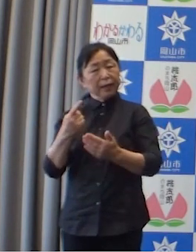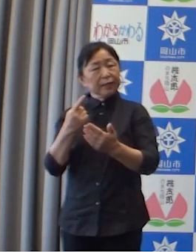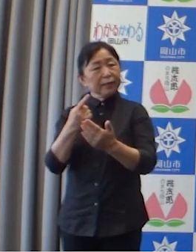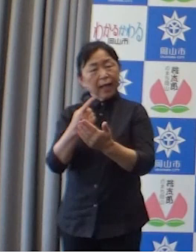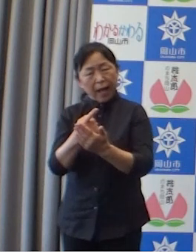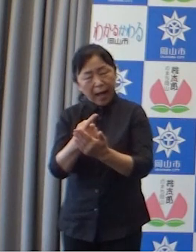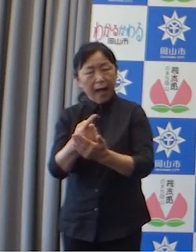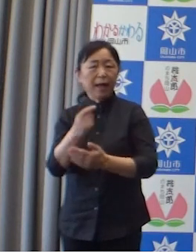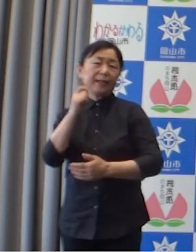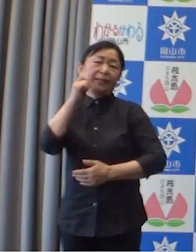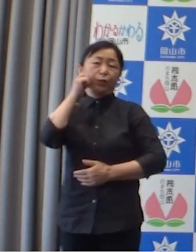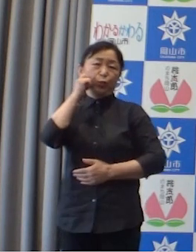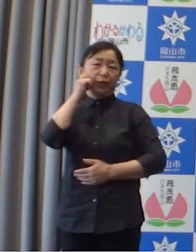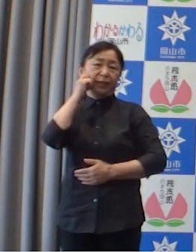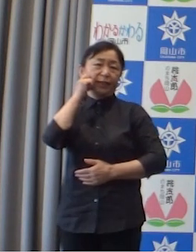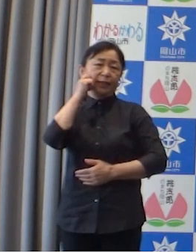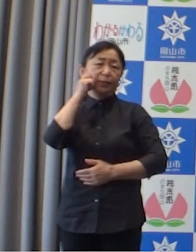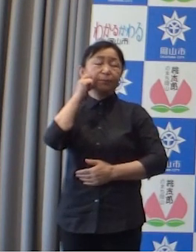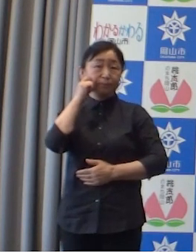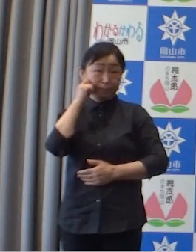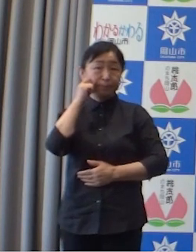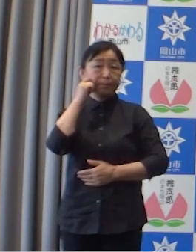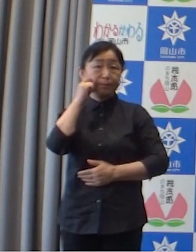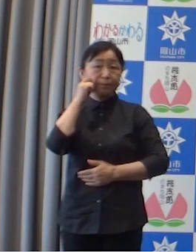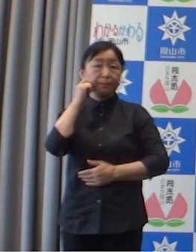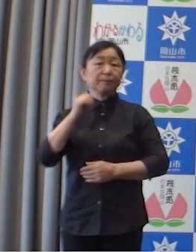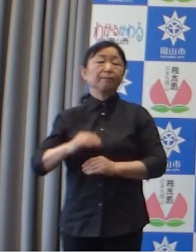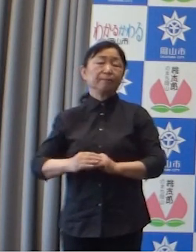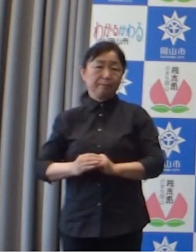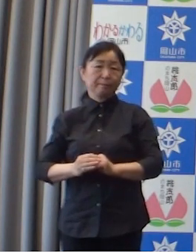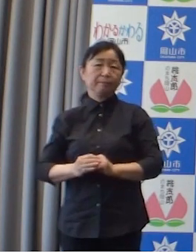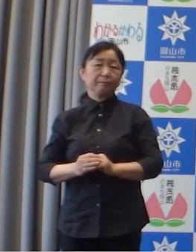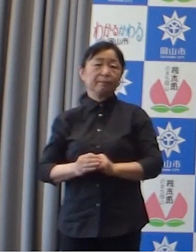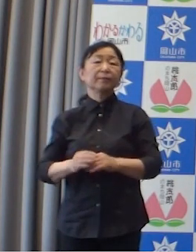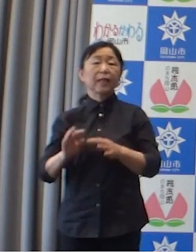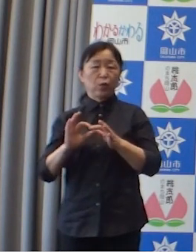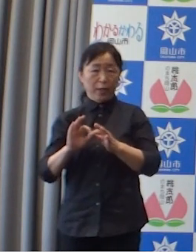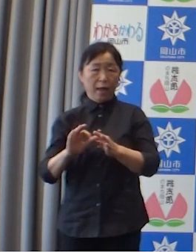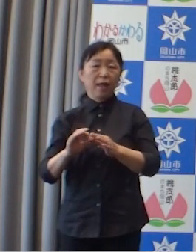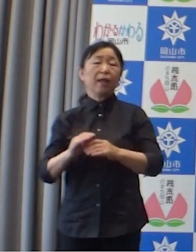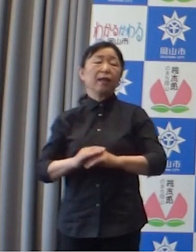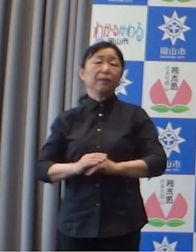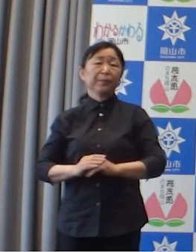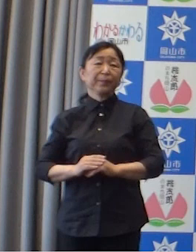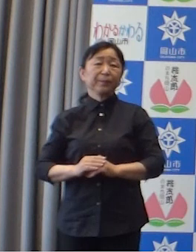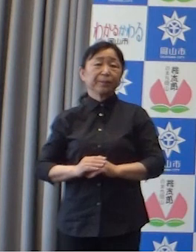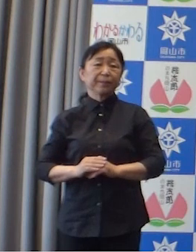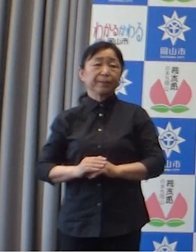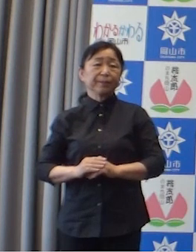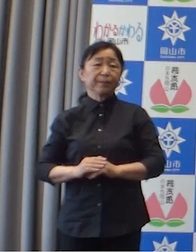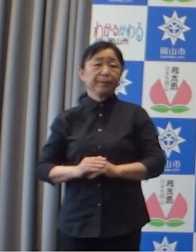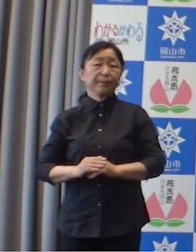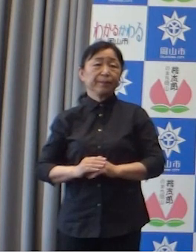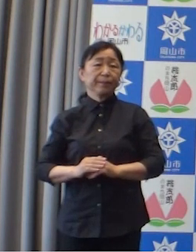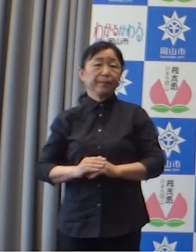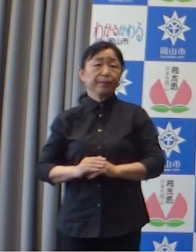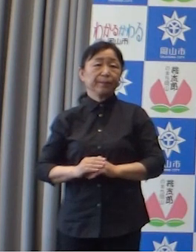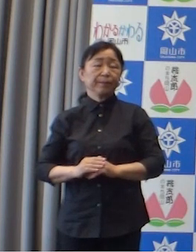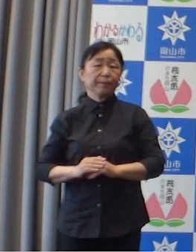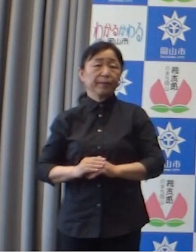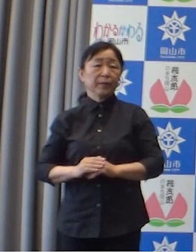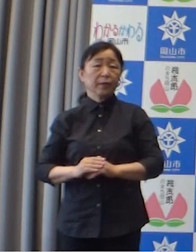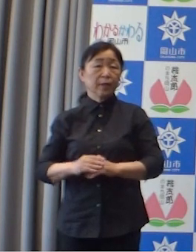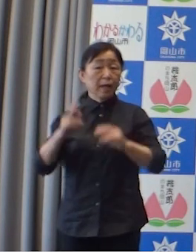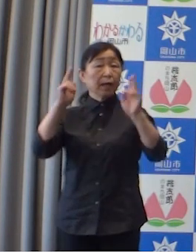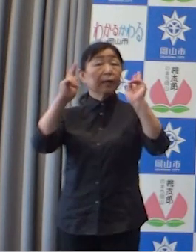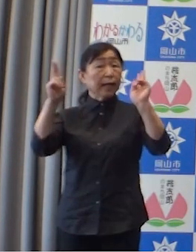加しにくいって言いますかね、額が多すぎてもいかんのでしょうけど、 そのそういうことで